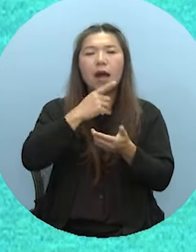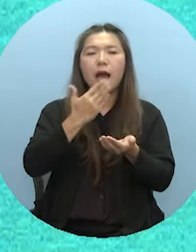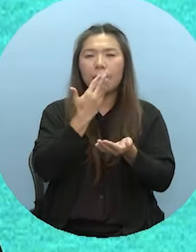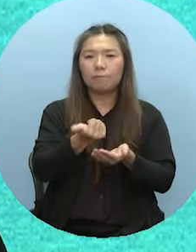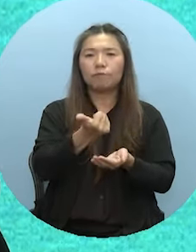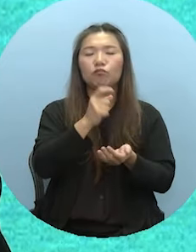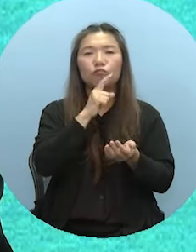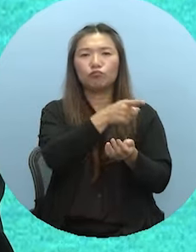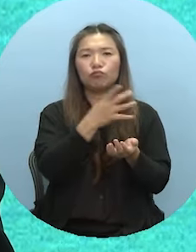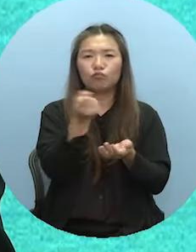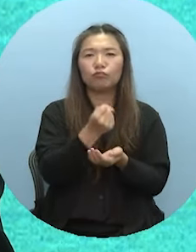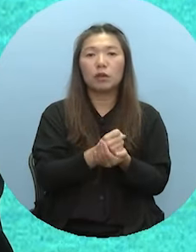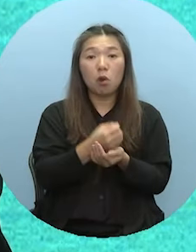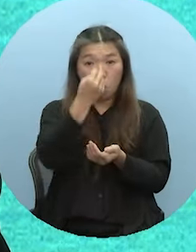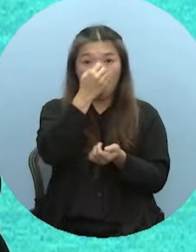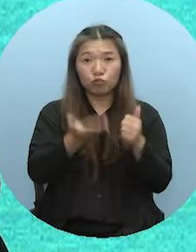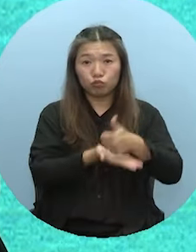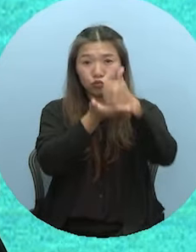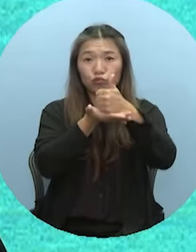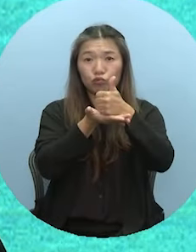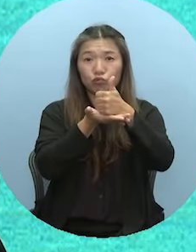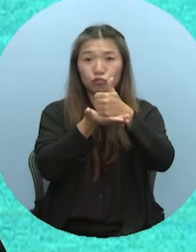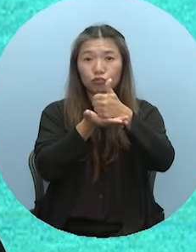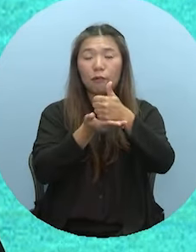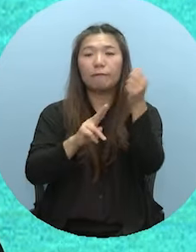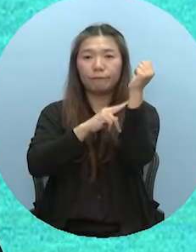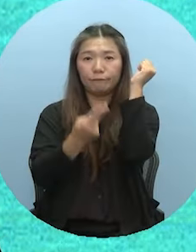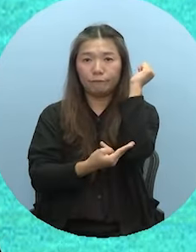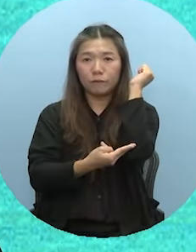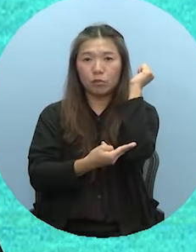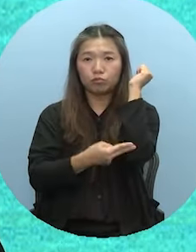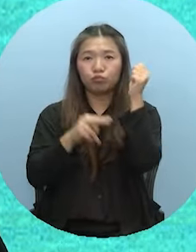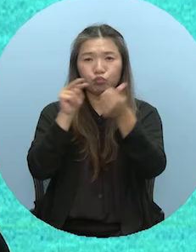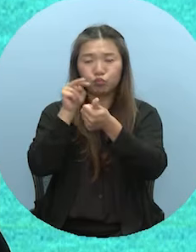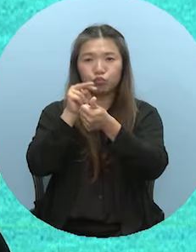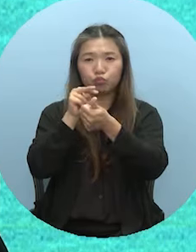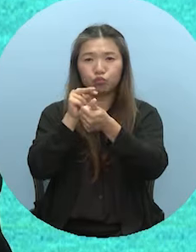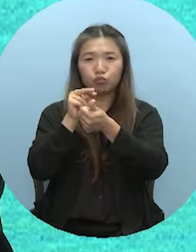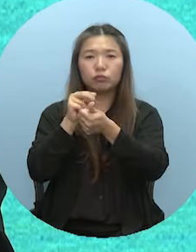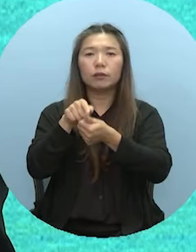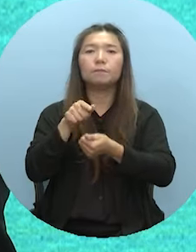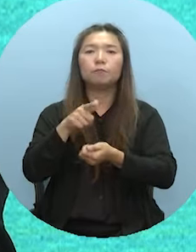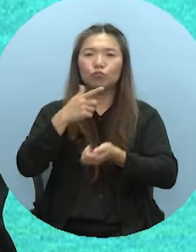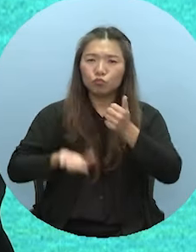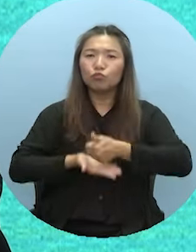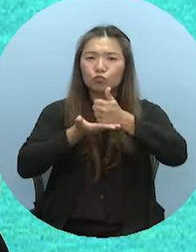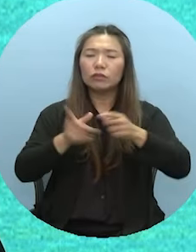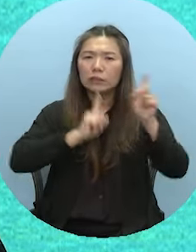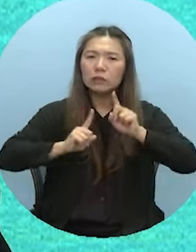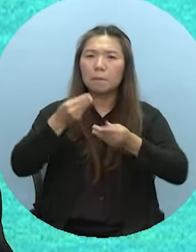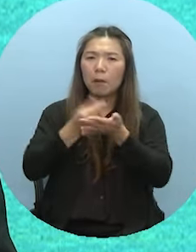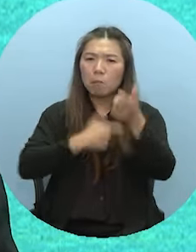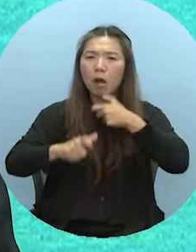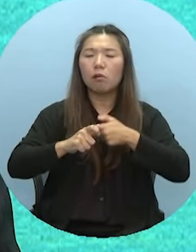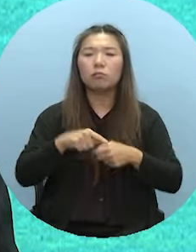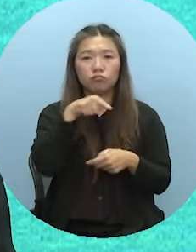香港係一個重視我哋法治嘅傳統，亦都重視自由貿易，所以呢